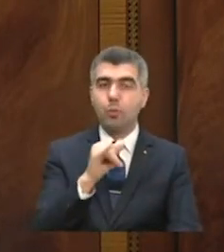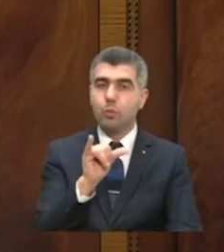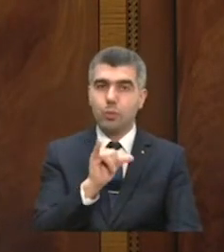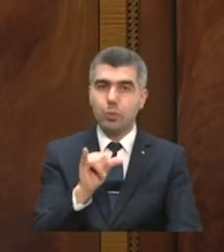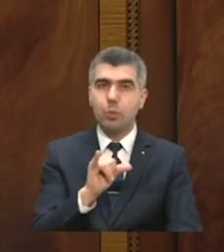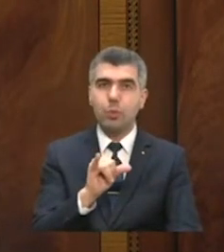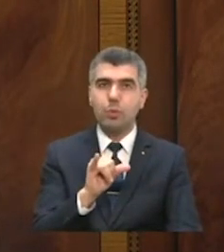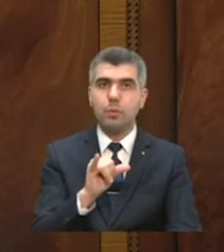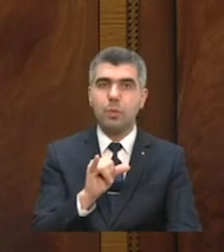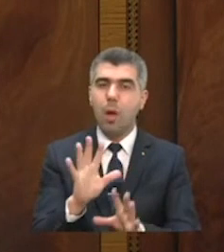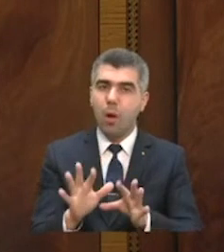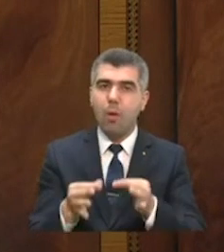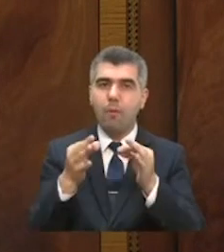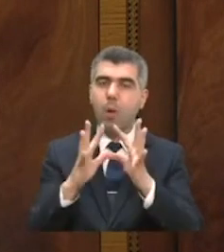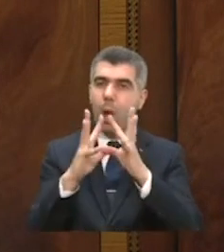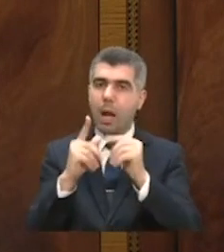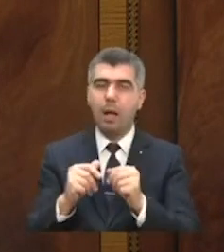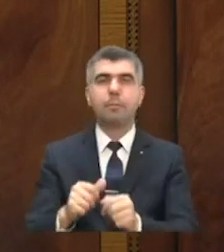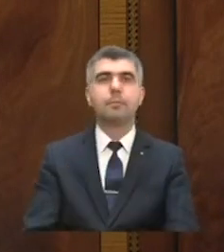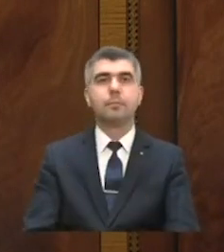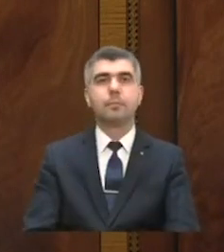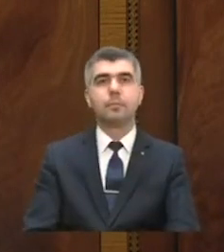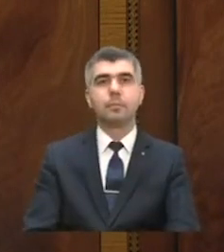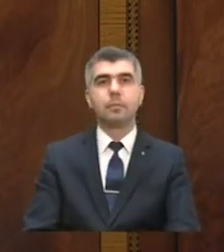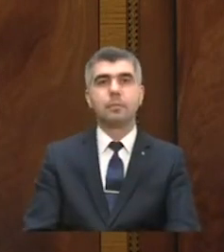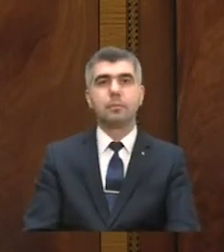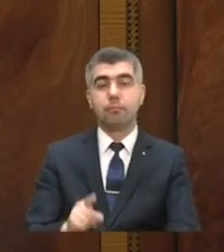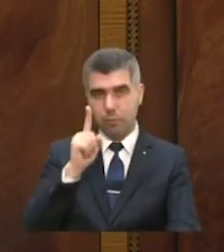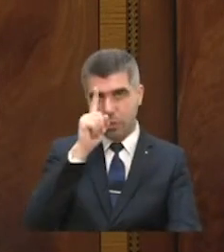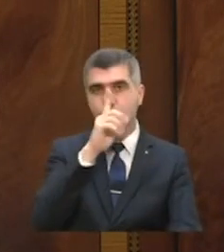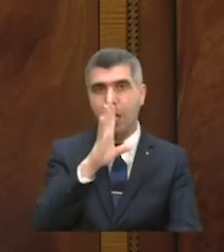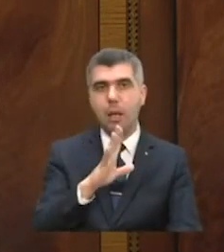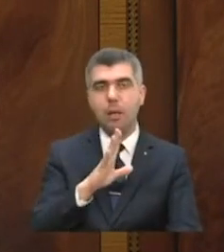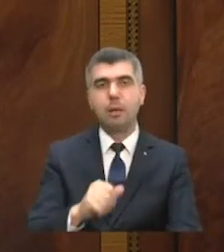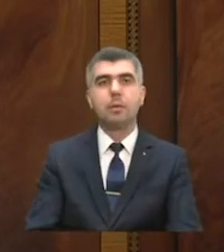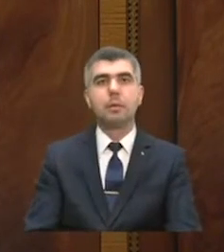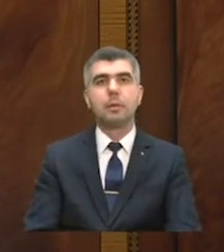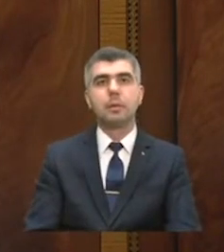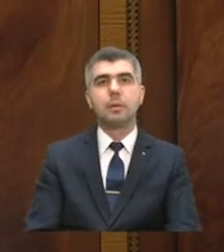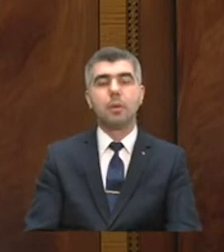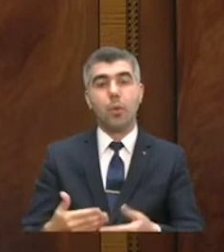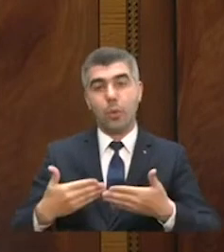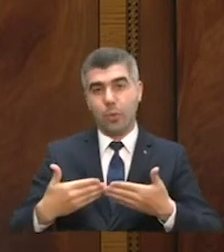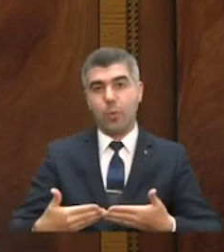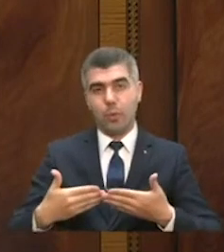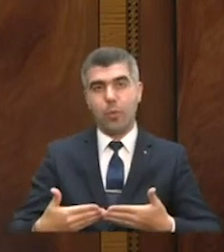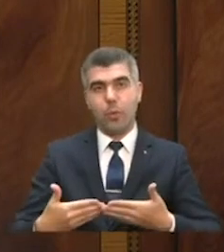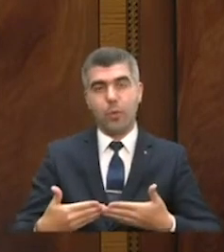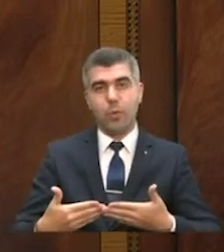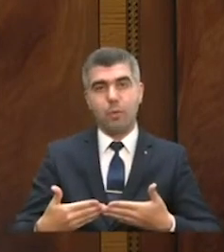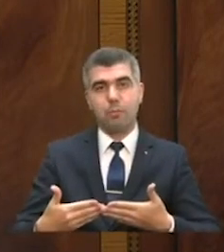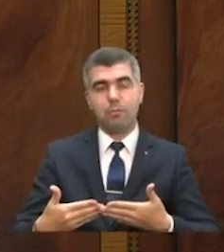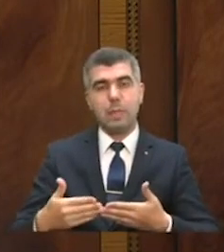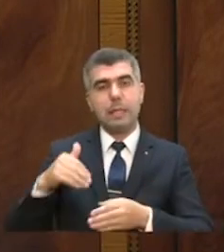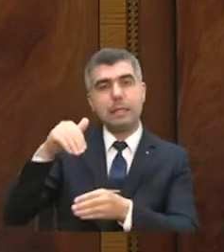وعطينا بعض الارقام. ان شاء الله نتمنى على الله انه اليوم تصويتكم